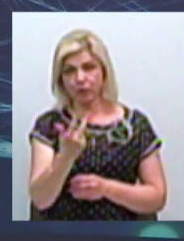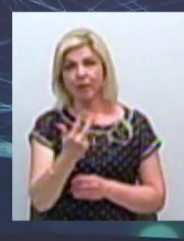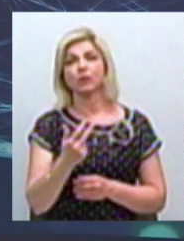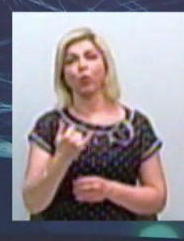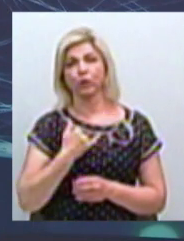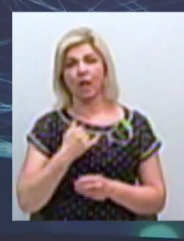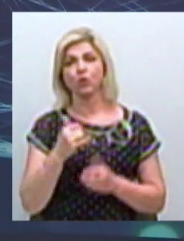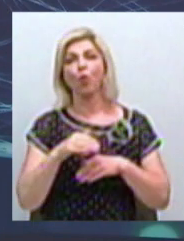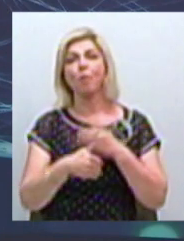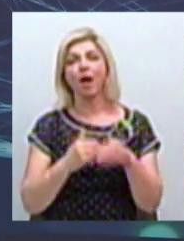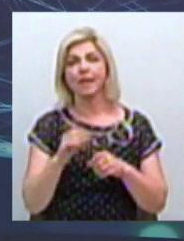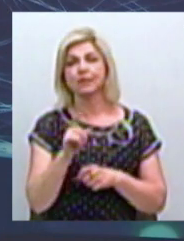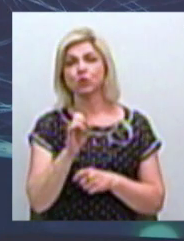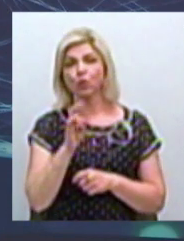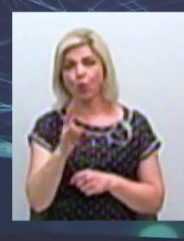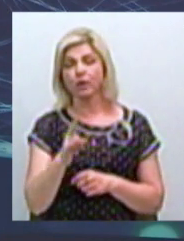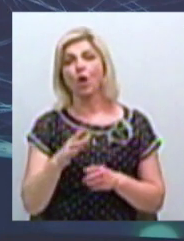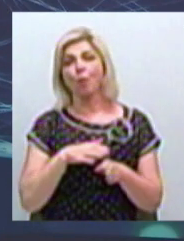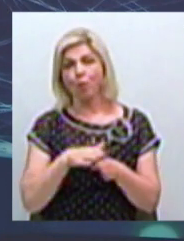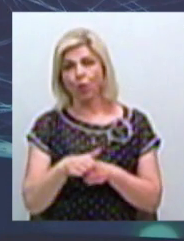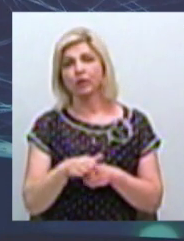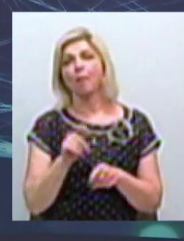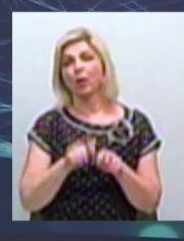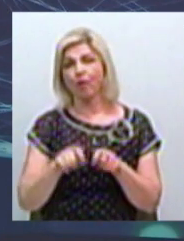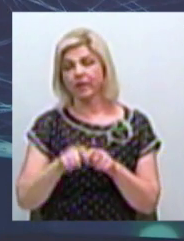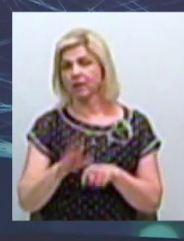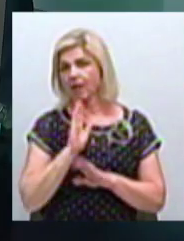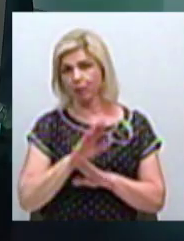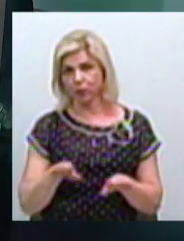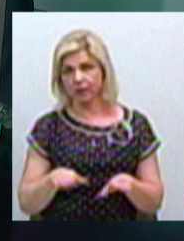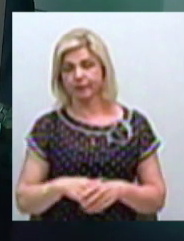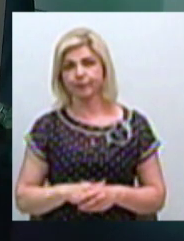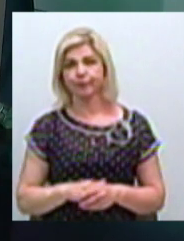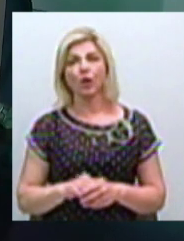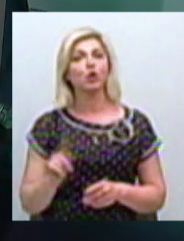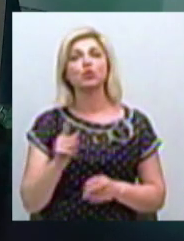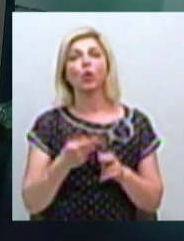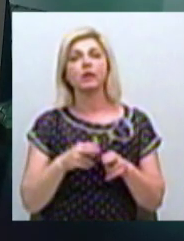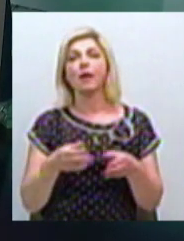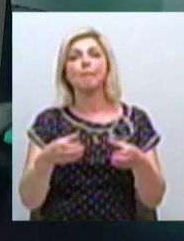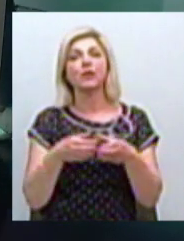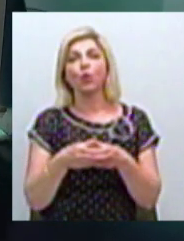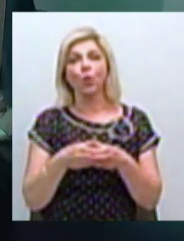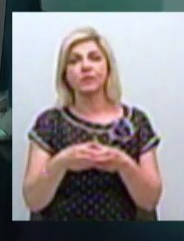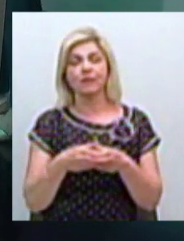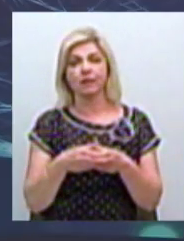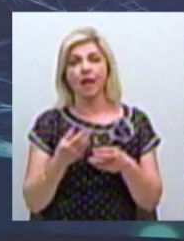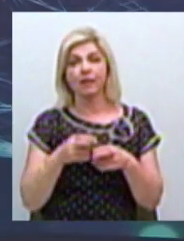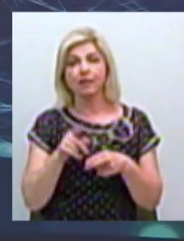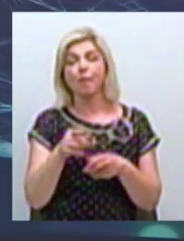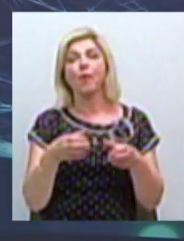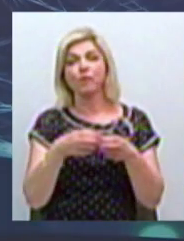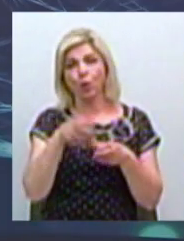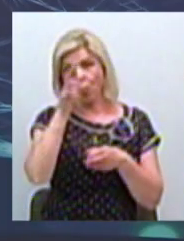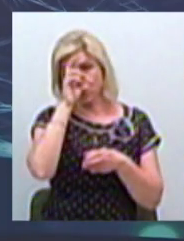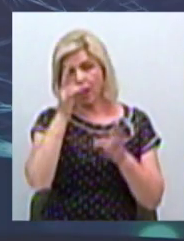на Намиве полностью водолазное обследование проведено не будет. А скажите, пожалуйста, что это за подразделы? Это подразделение